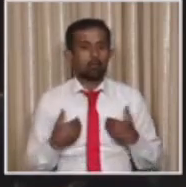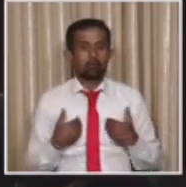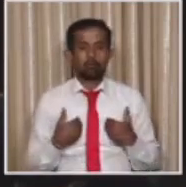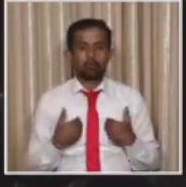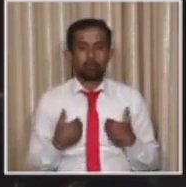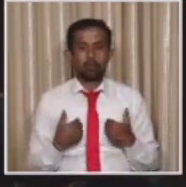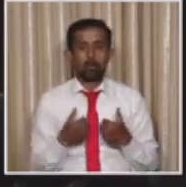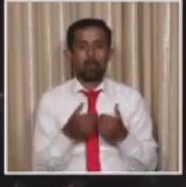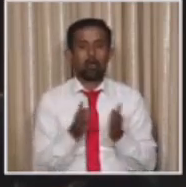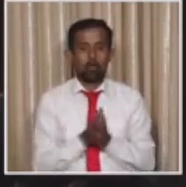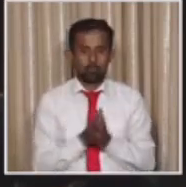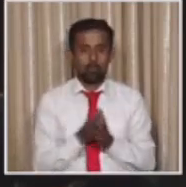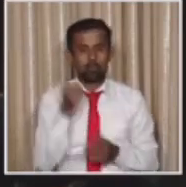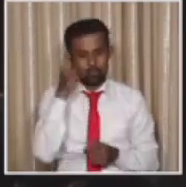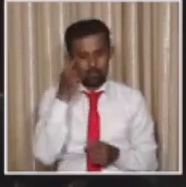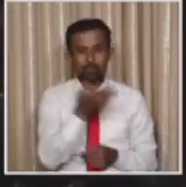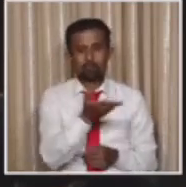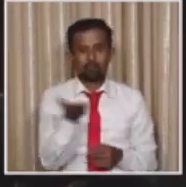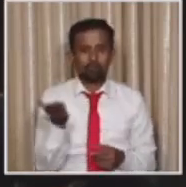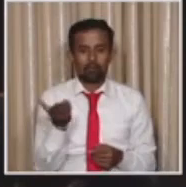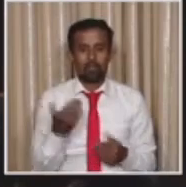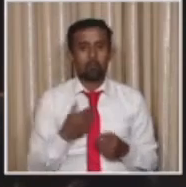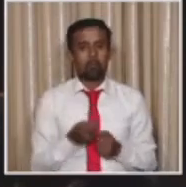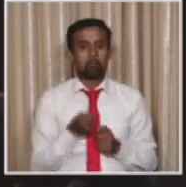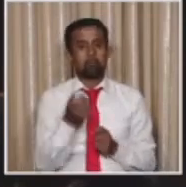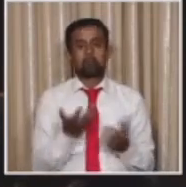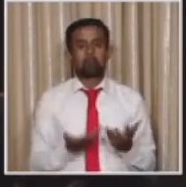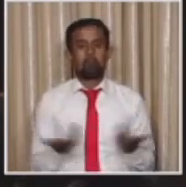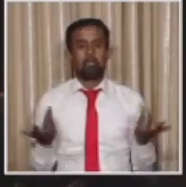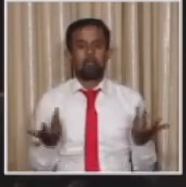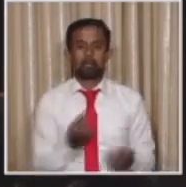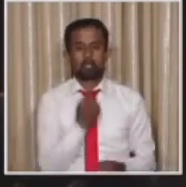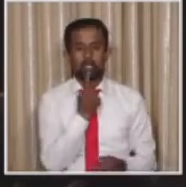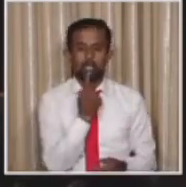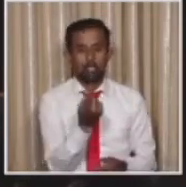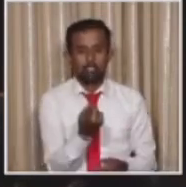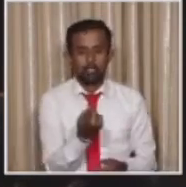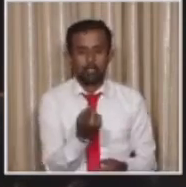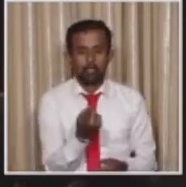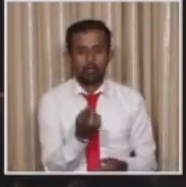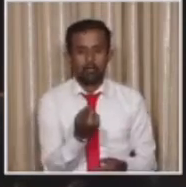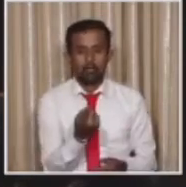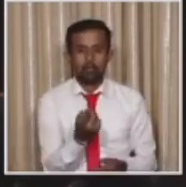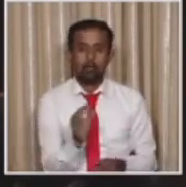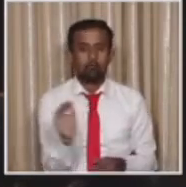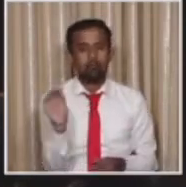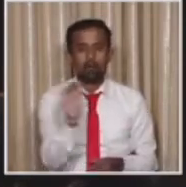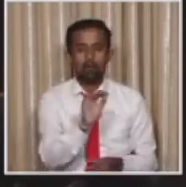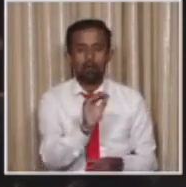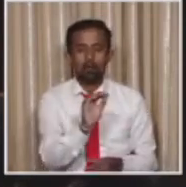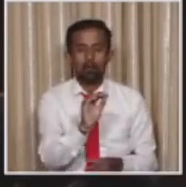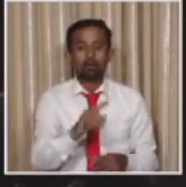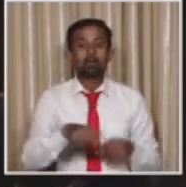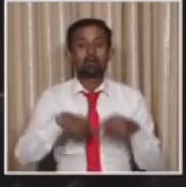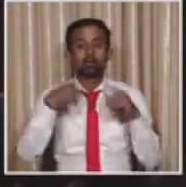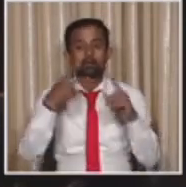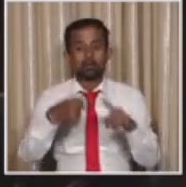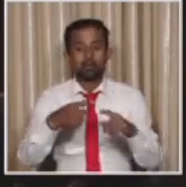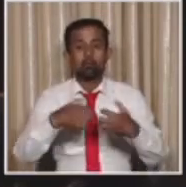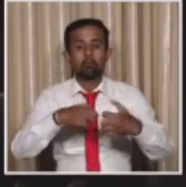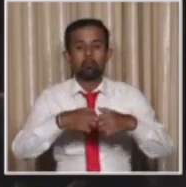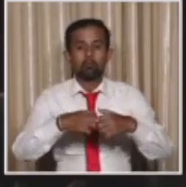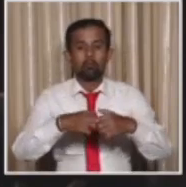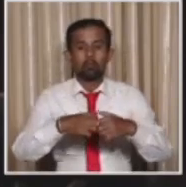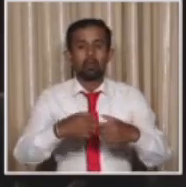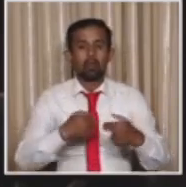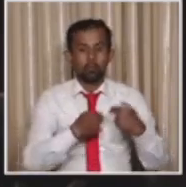තමුන්නාසේ ඔක්කොම දන්නවා මොකක් තියෙන තත්ත්වය කියලා. ඒගොල්ලෝ කියන අපිට කියවන්න විදියක් නැහැයි කියලා. ඒ නිසා මේනි තත්ත්වයක් කිව්වන් පස්සේ ඊළඟට ඇතිවන අර්බුදය